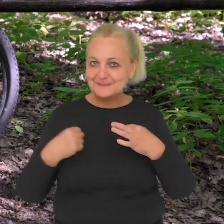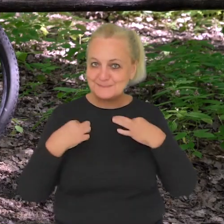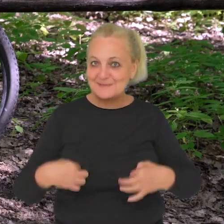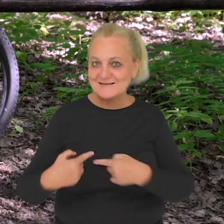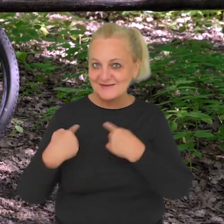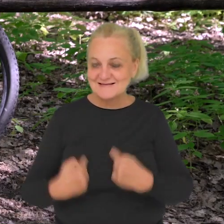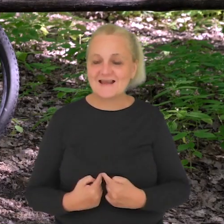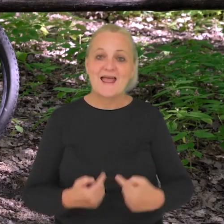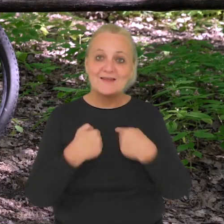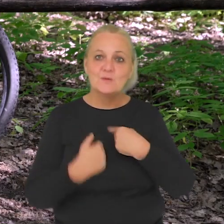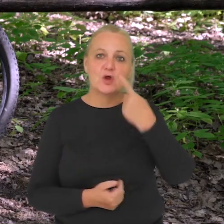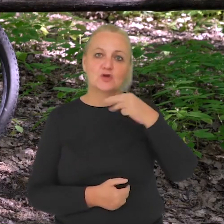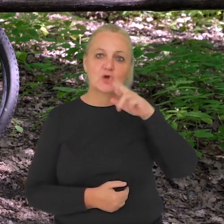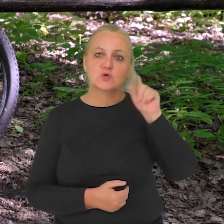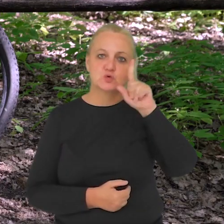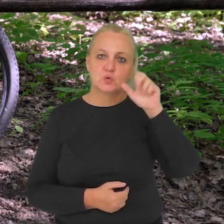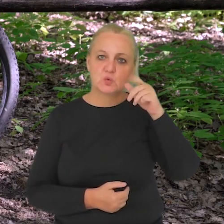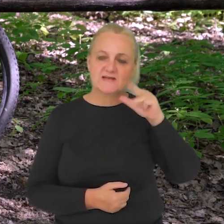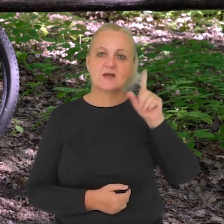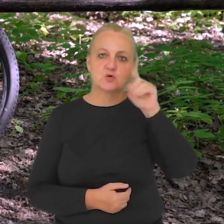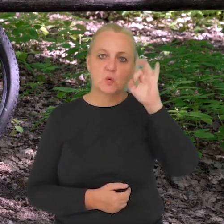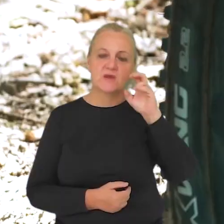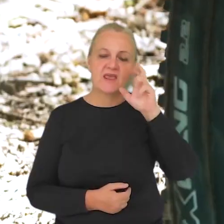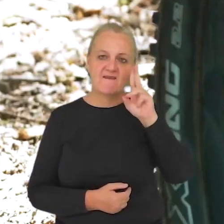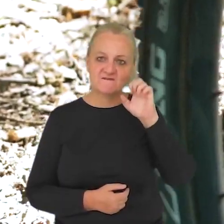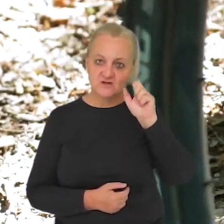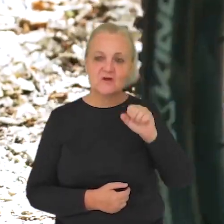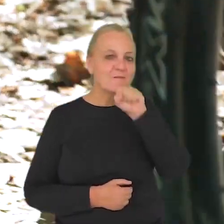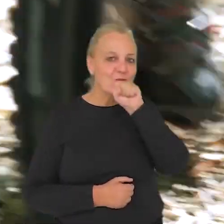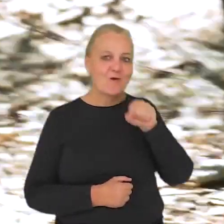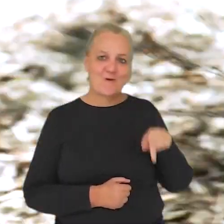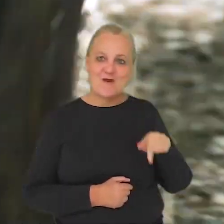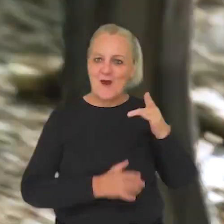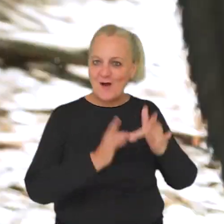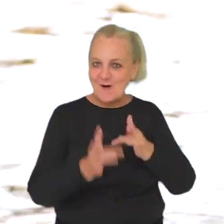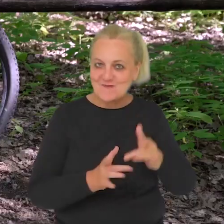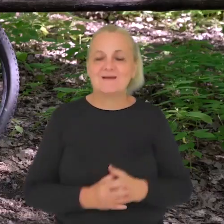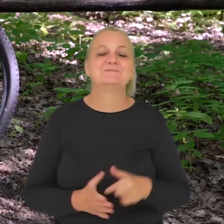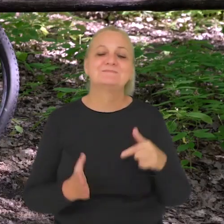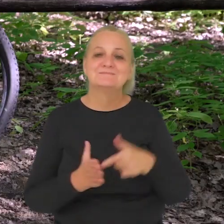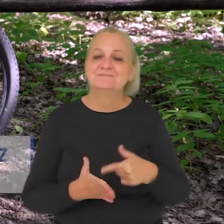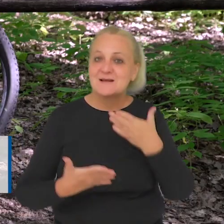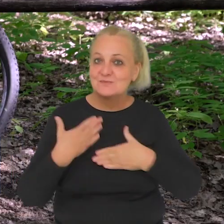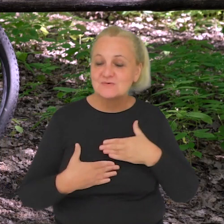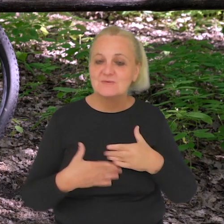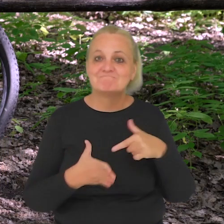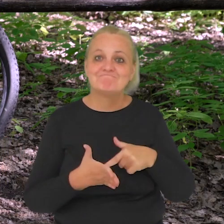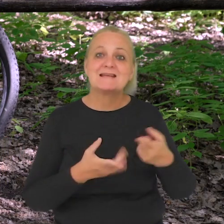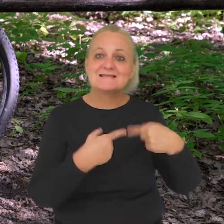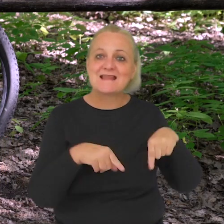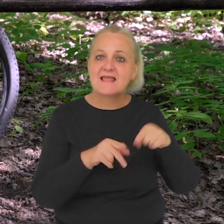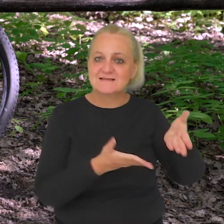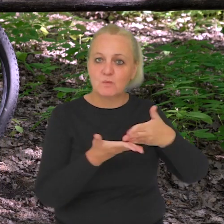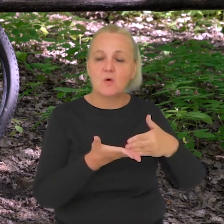Witam Państwa serdecznie. Ja, Dorota Zozulińska-Ziółkiewicz i mój przyjaciel Rower. Mam przyjemność